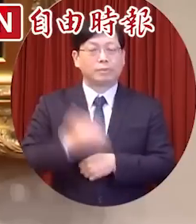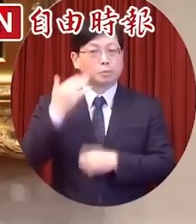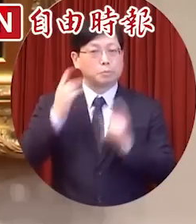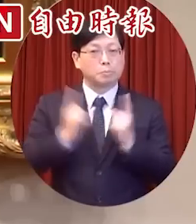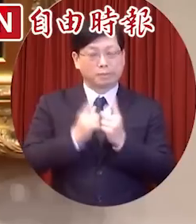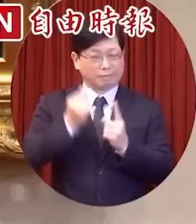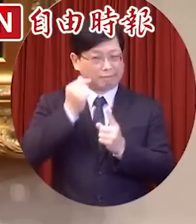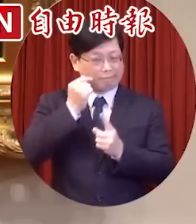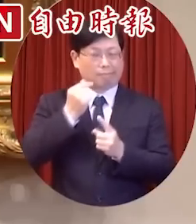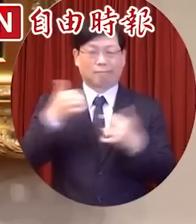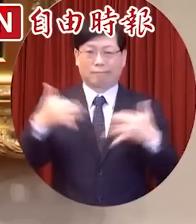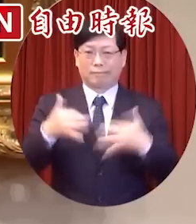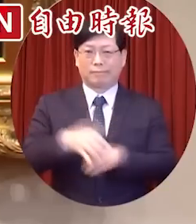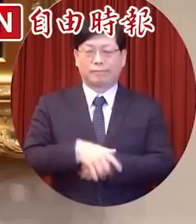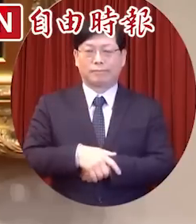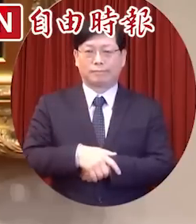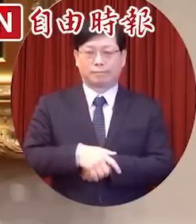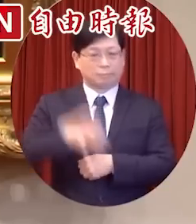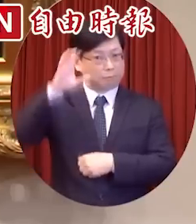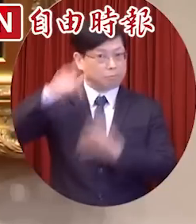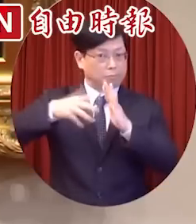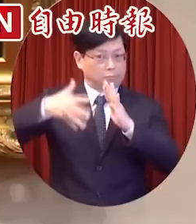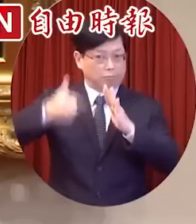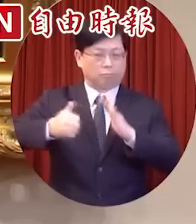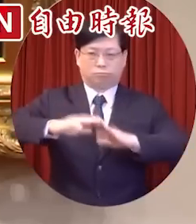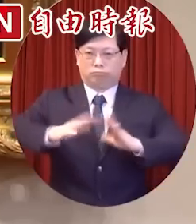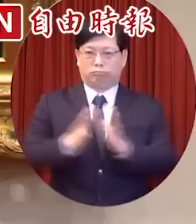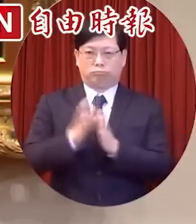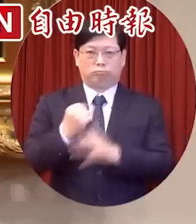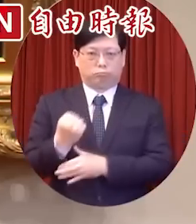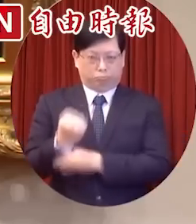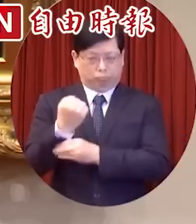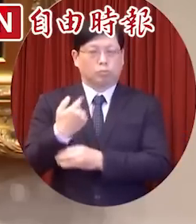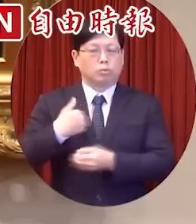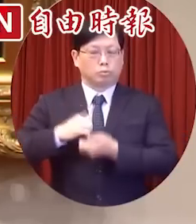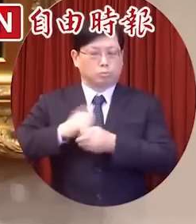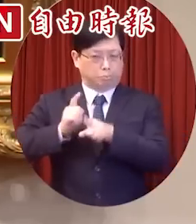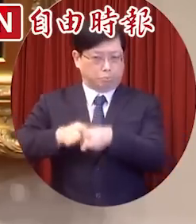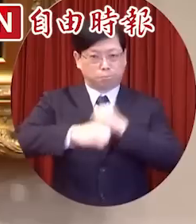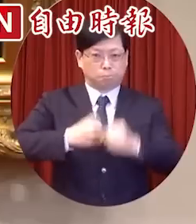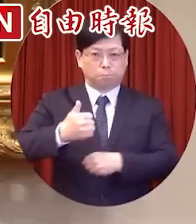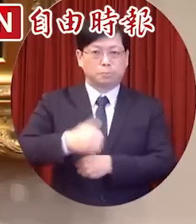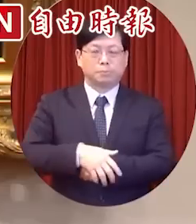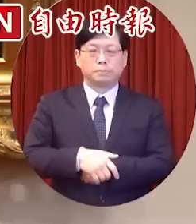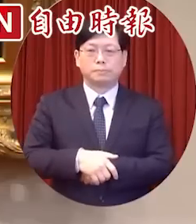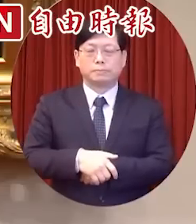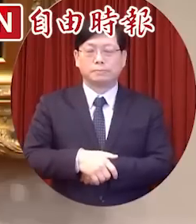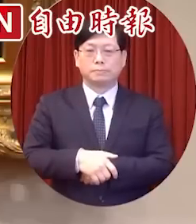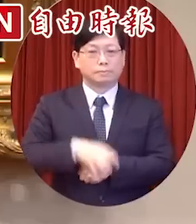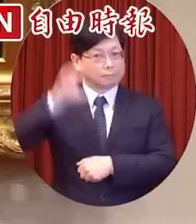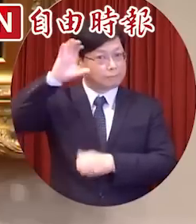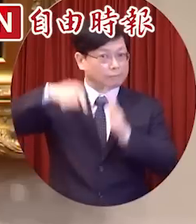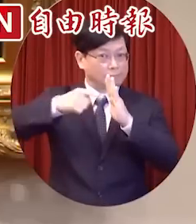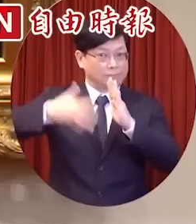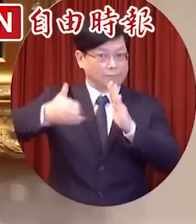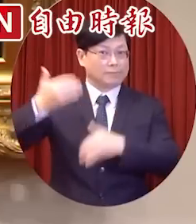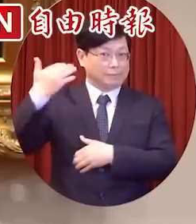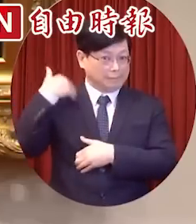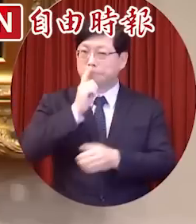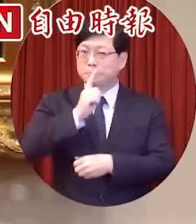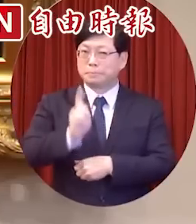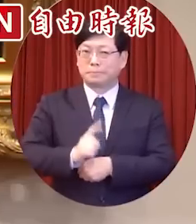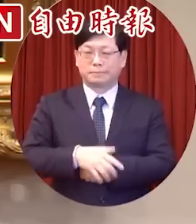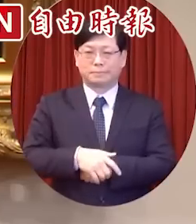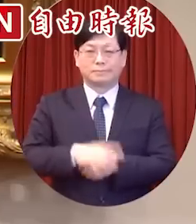困难的决策，苏院长总是支持我的最大力量。苏院长有一句名言